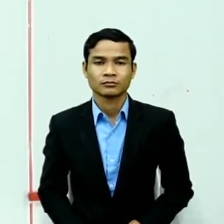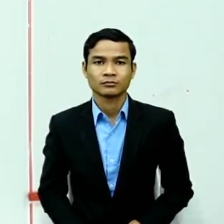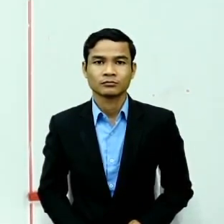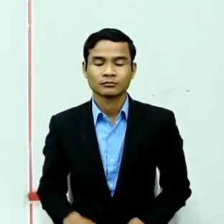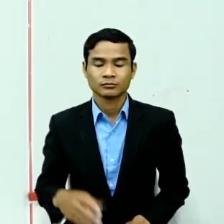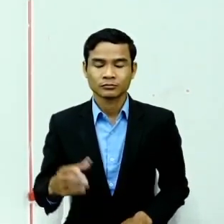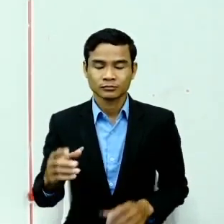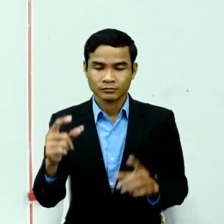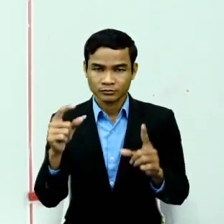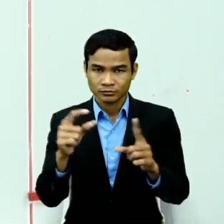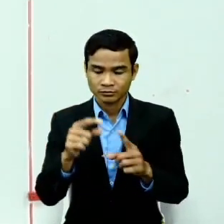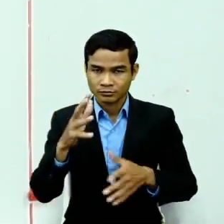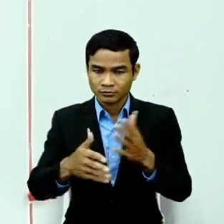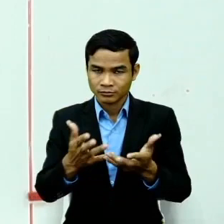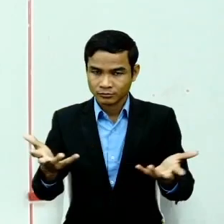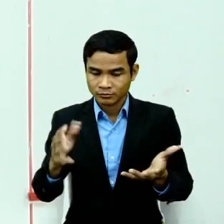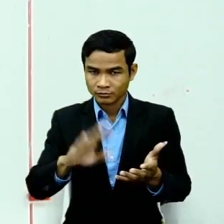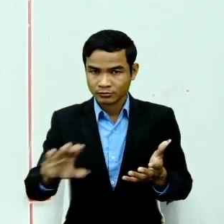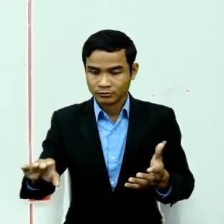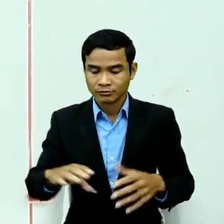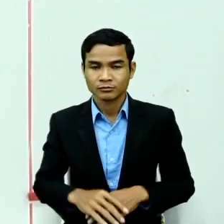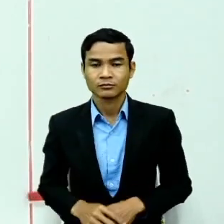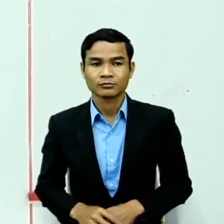chà bịa này ăn thầm mày con